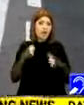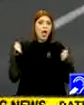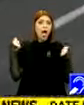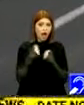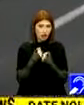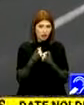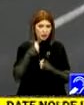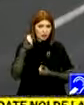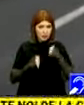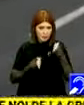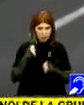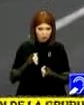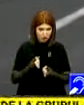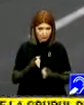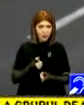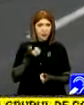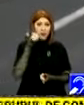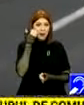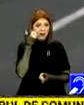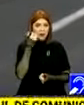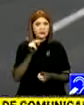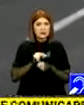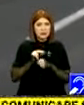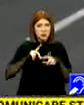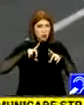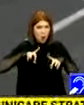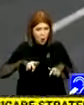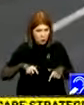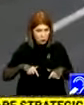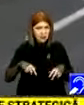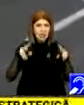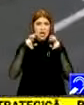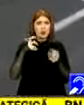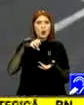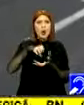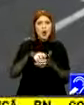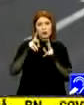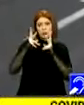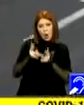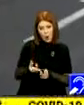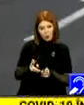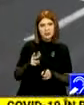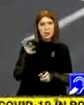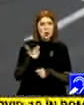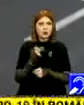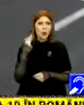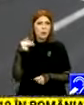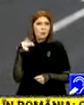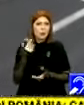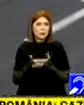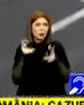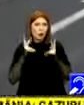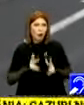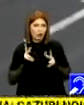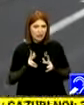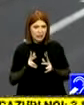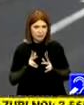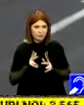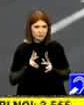accidentelor rutiere. Atunci când vă simțiți obosiți, căutați un loc de parcare și luați o pauză pentru a vă odihni și vă